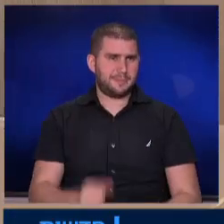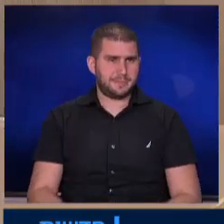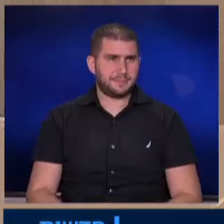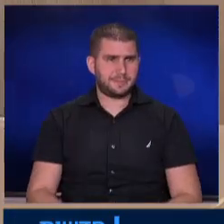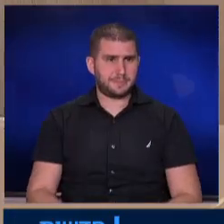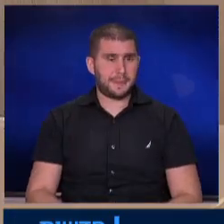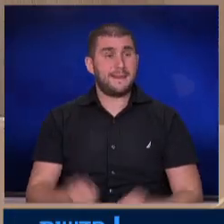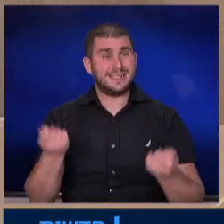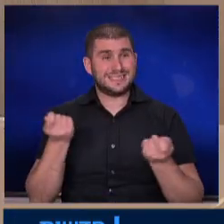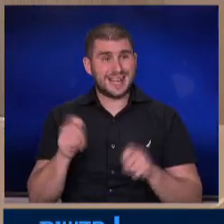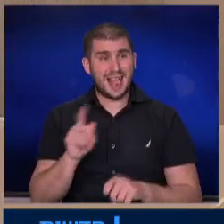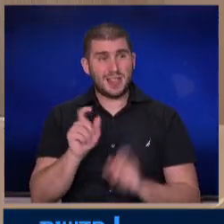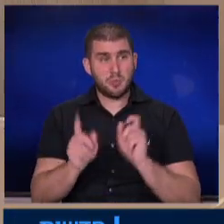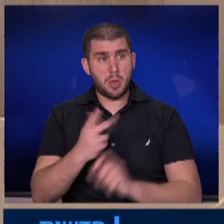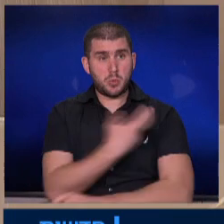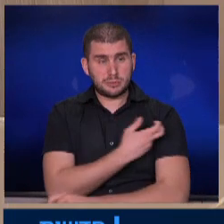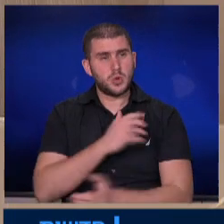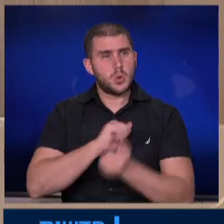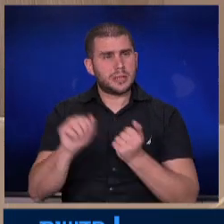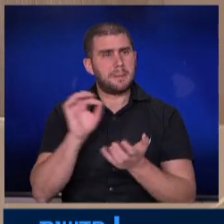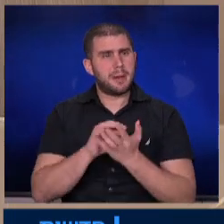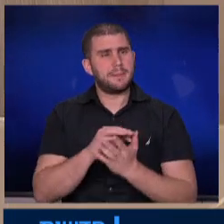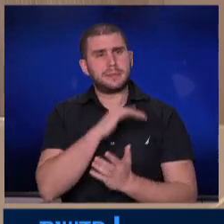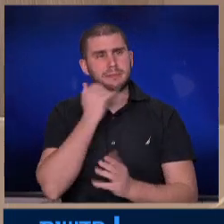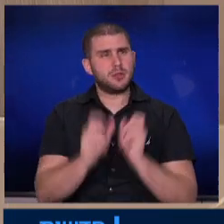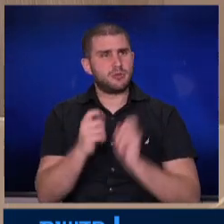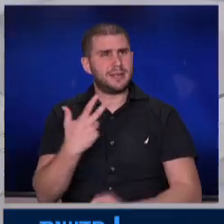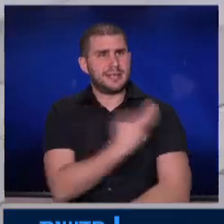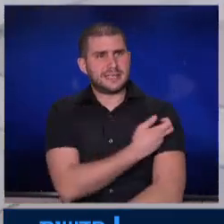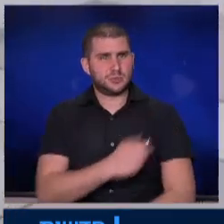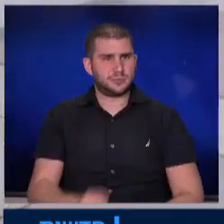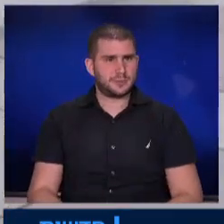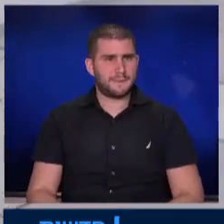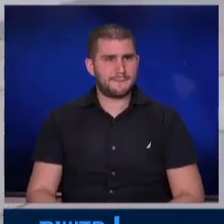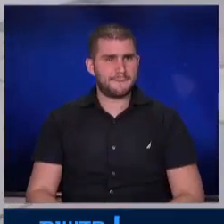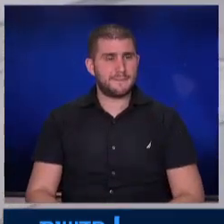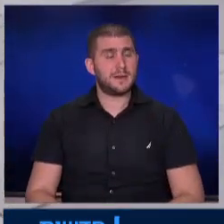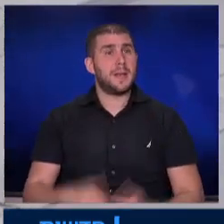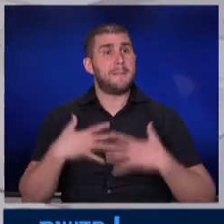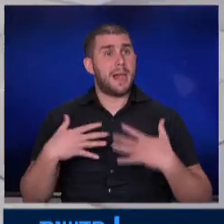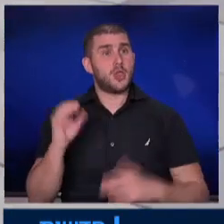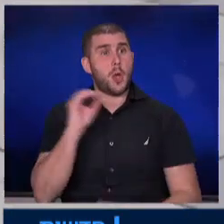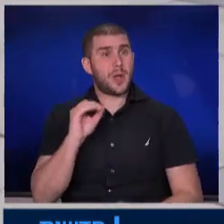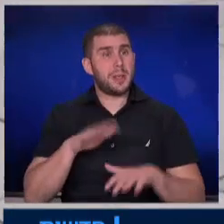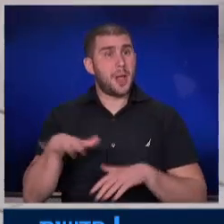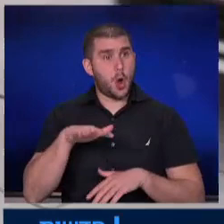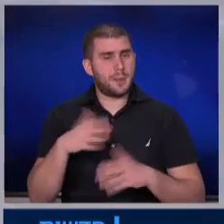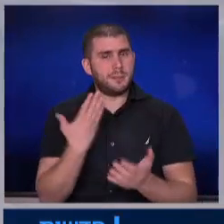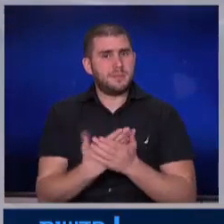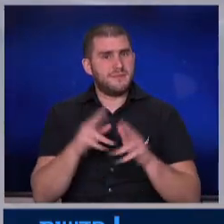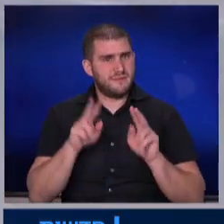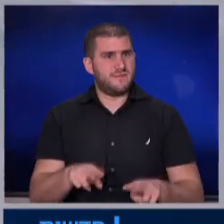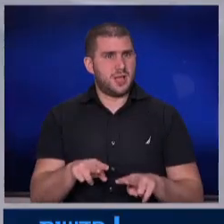Der Lockdown für Ungeimpfte kann dann sofort aufhören, wenn genug Menschen geimpft sind. בעלת אומיקרון באירופה מוחשית מאי